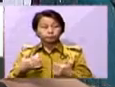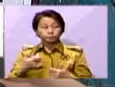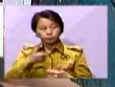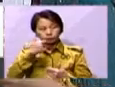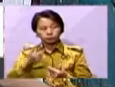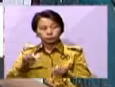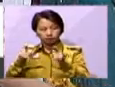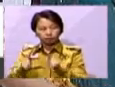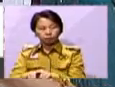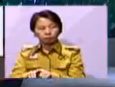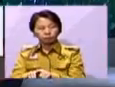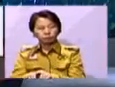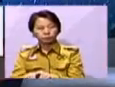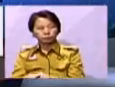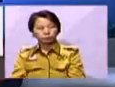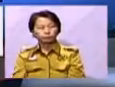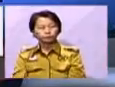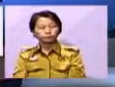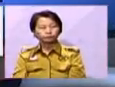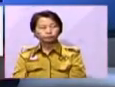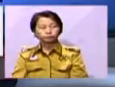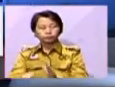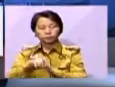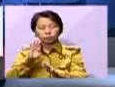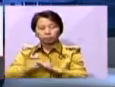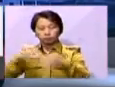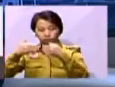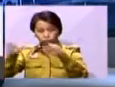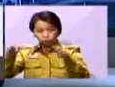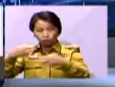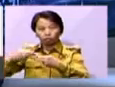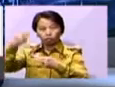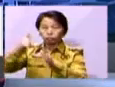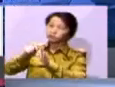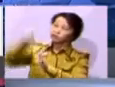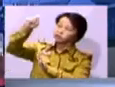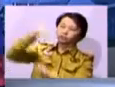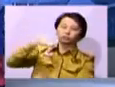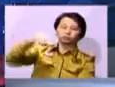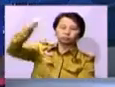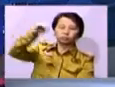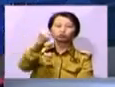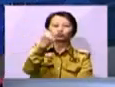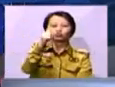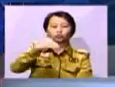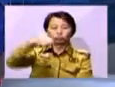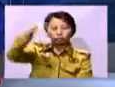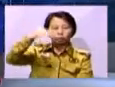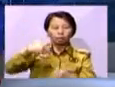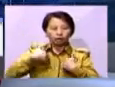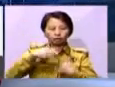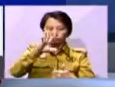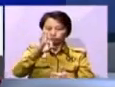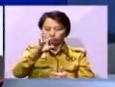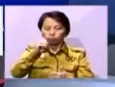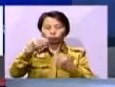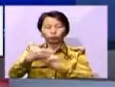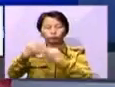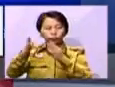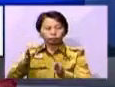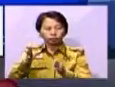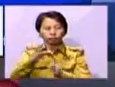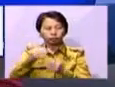happening this occasion, you know. Ketika pembukaannya, Hotel Federal setinggi 10 tingkat dengan mempunyai 90 bilik. Di